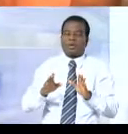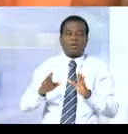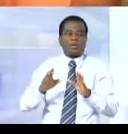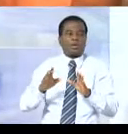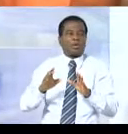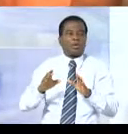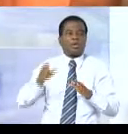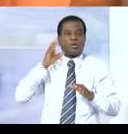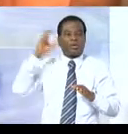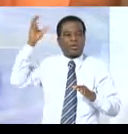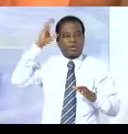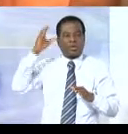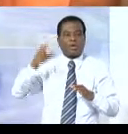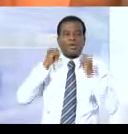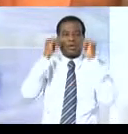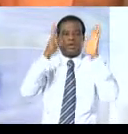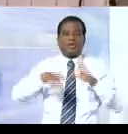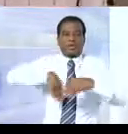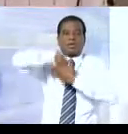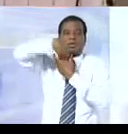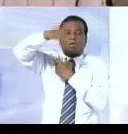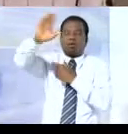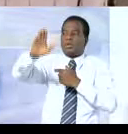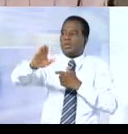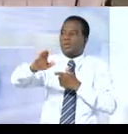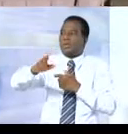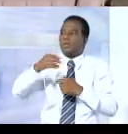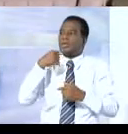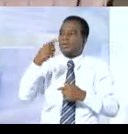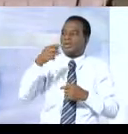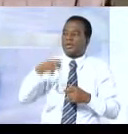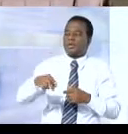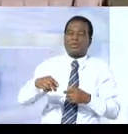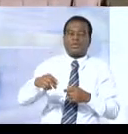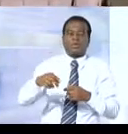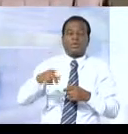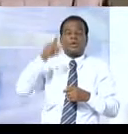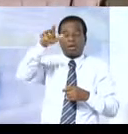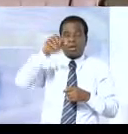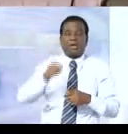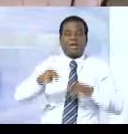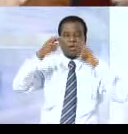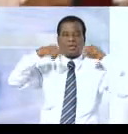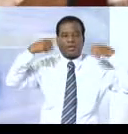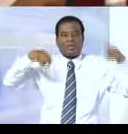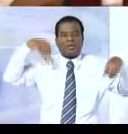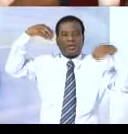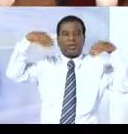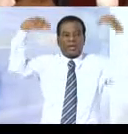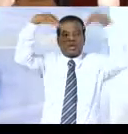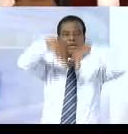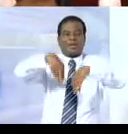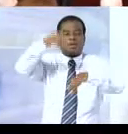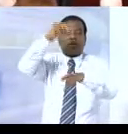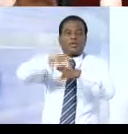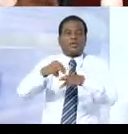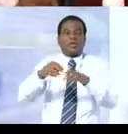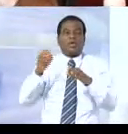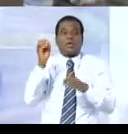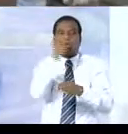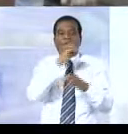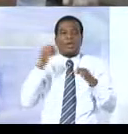l'Intégration africaine et des Ivoiriens de l'extérieur souligne que la réussite de l'intégration ouest-africaine dépend de la création